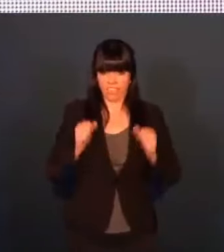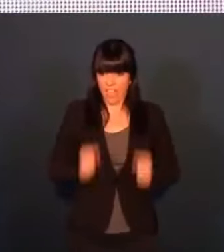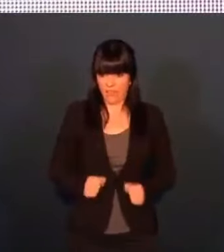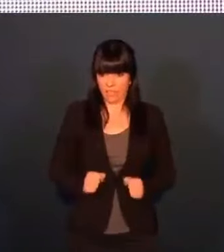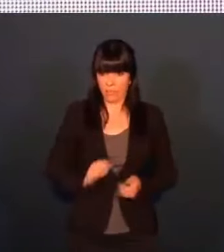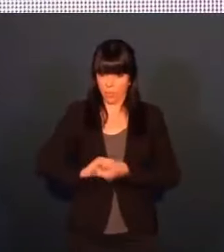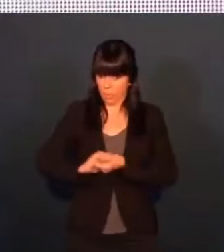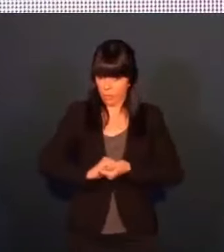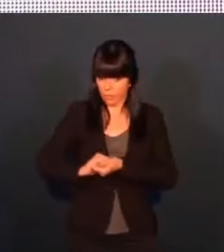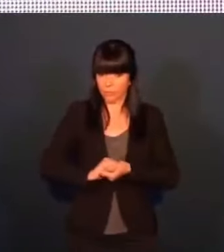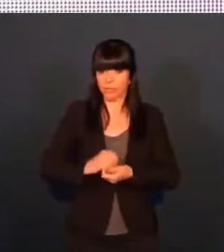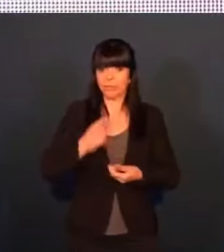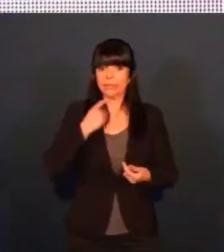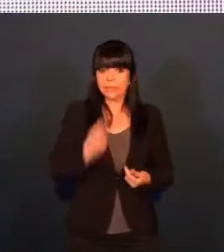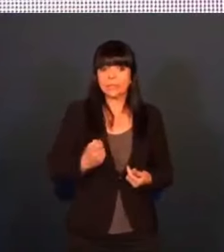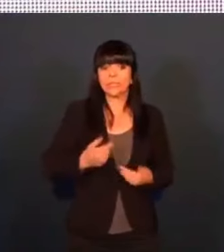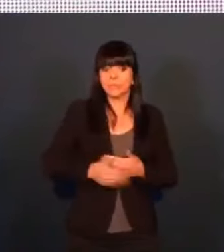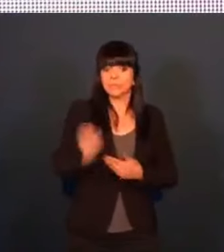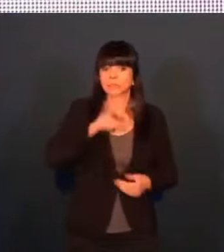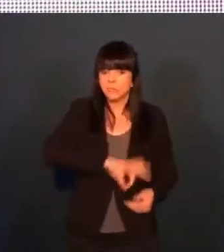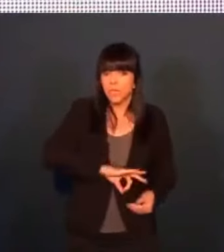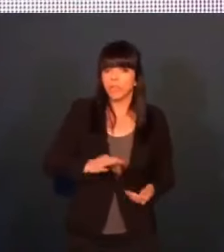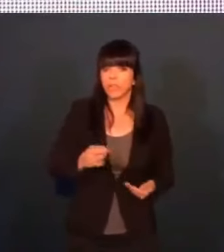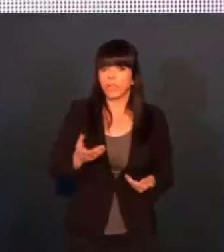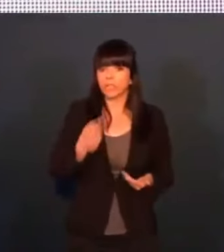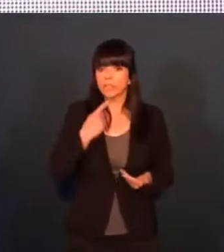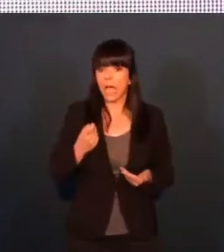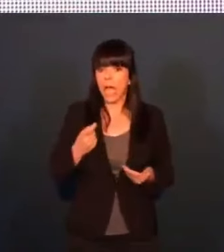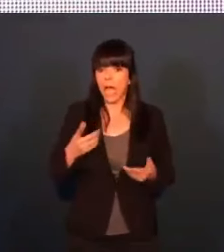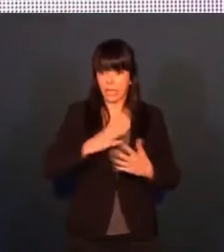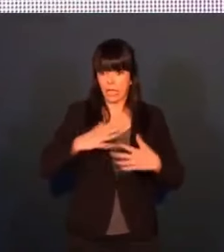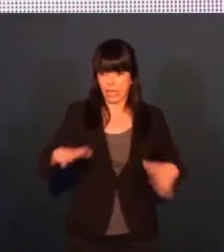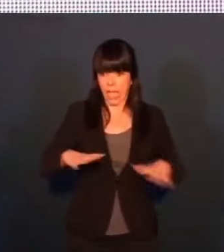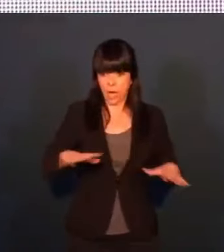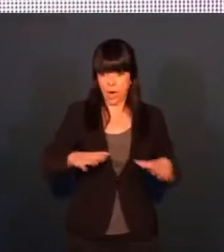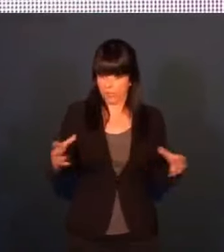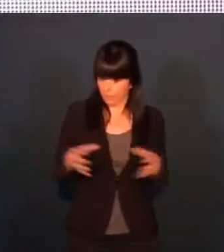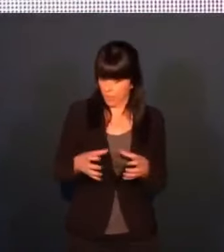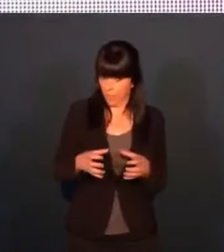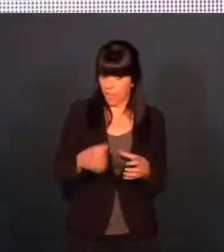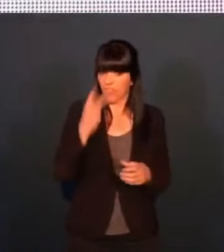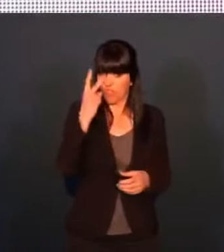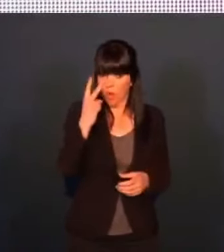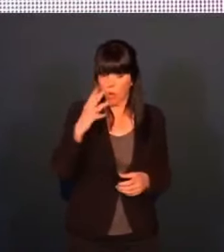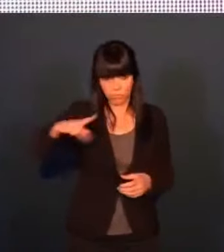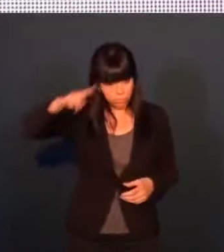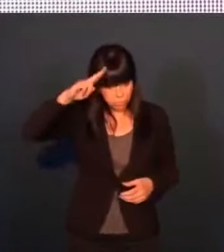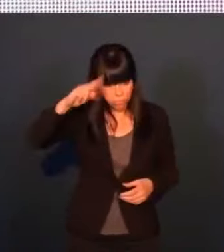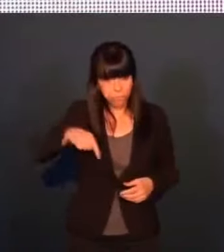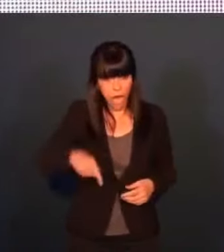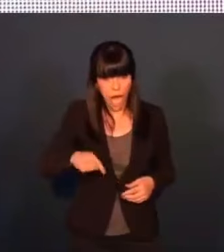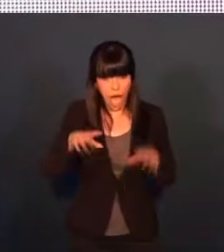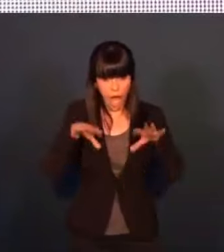на процедури за попълване на състава на регулаторите, избирани от Народното събрание. Второ, спазване на ангажимента за вече